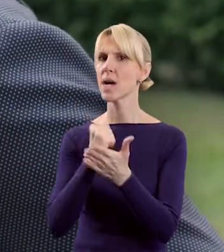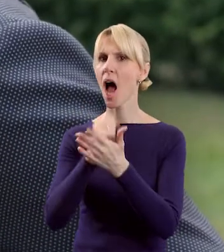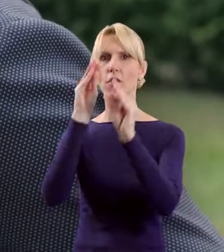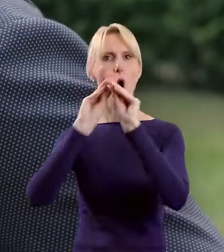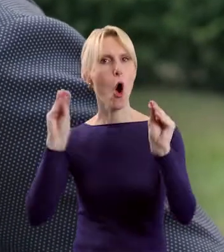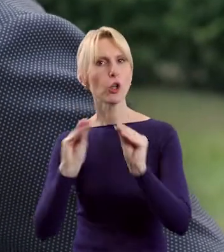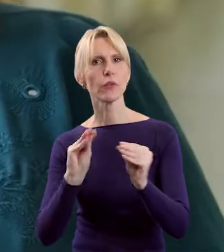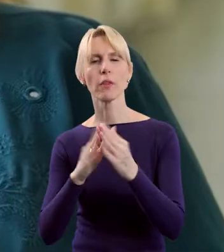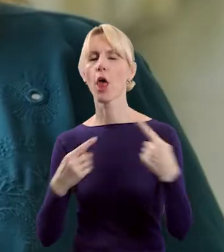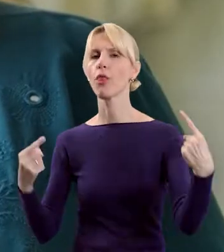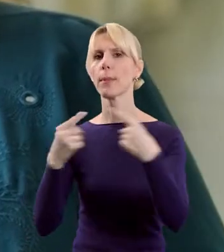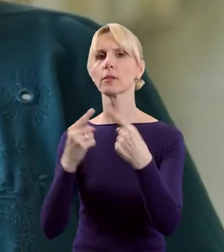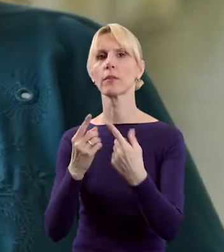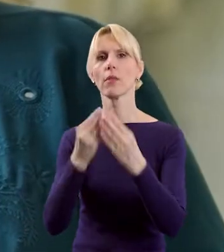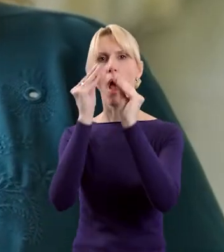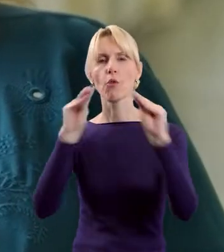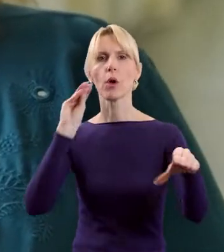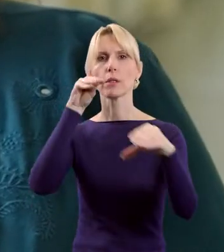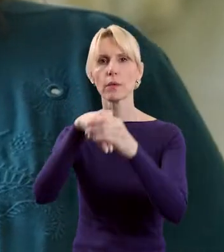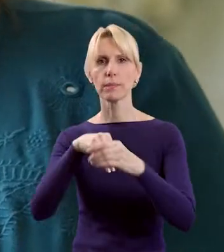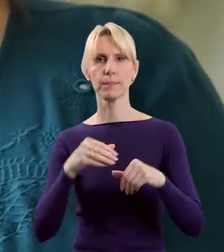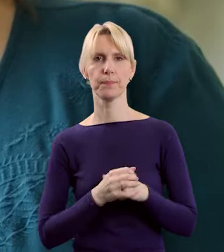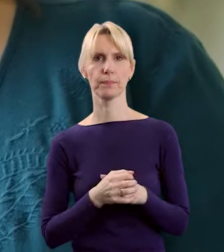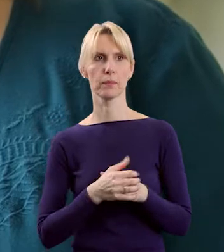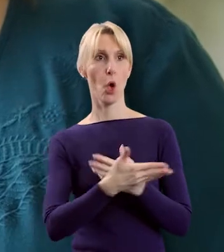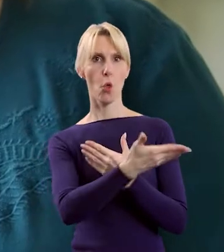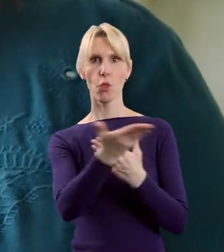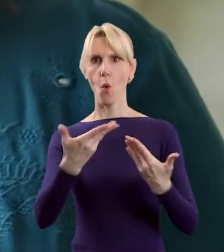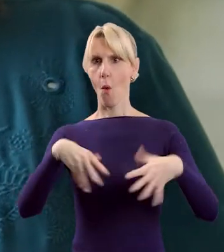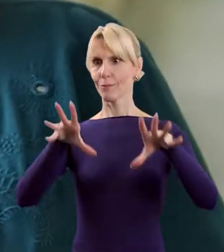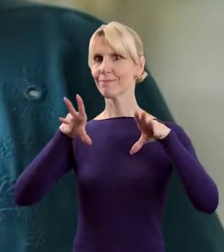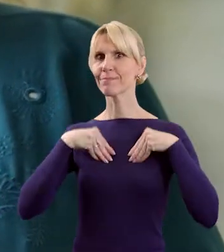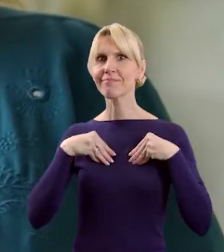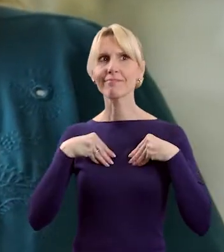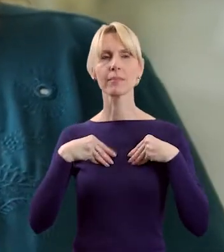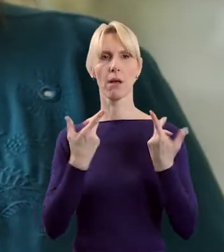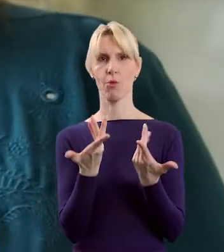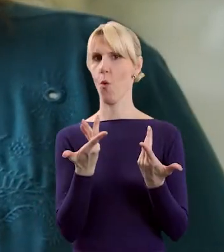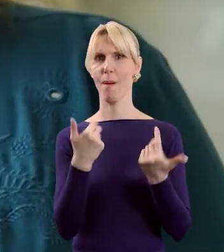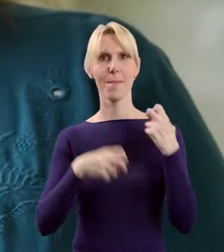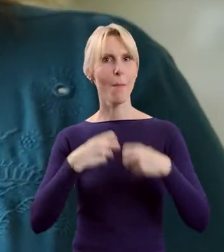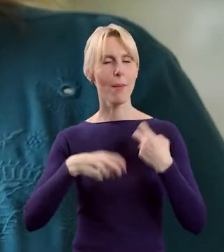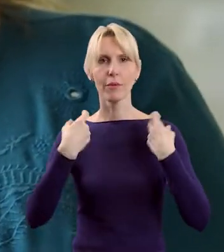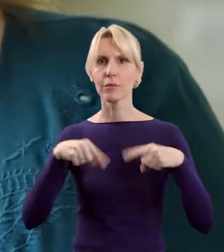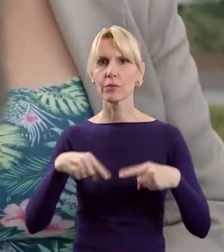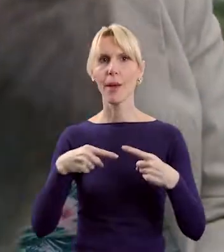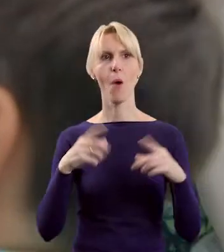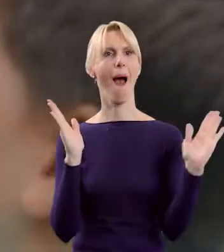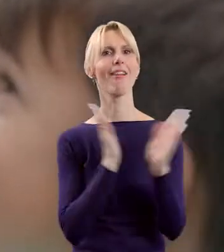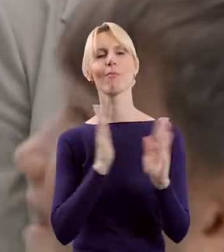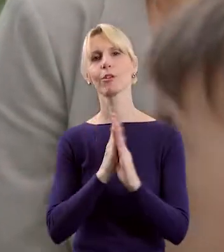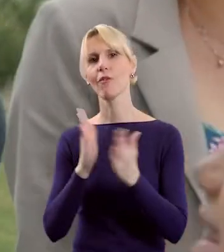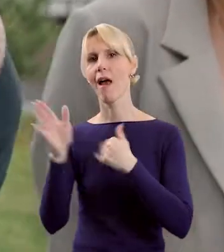do edukacji włączającej. Tutaj sen został przyjęty z otwartymi rękami. Nie było problemów zarówno z materiałami, jak i z